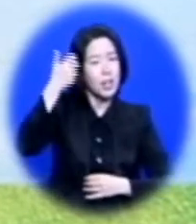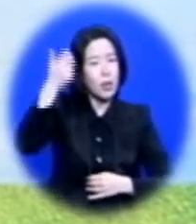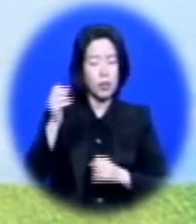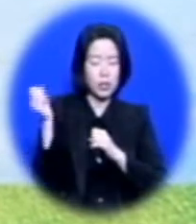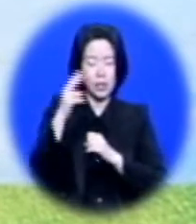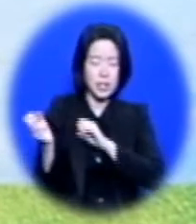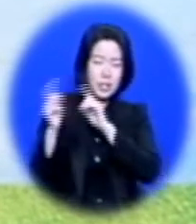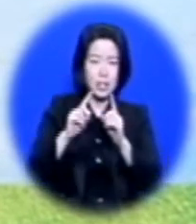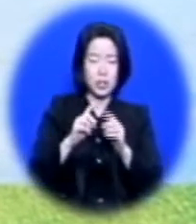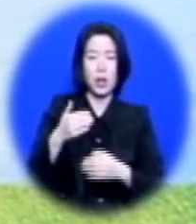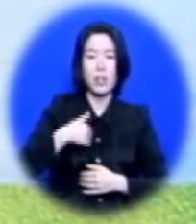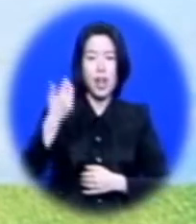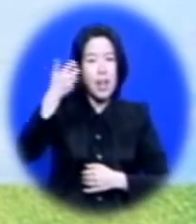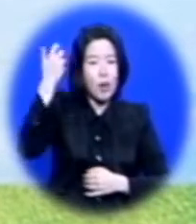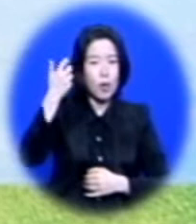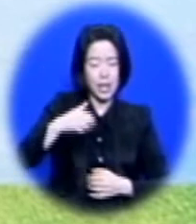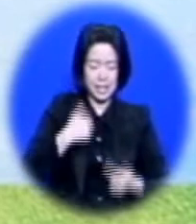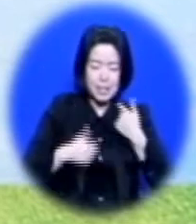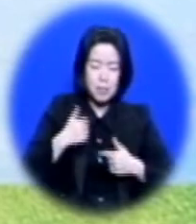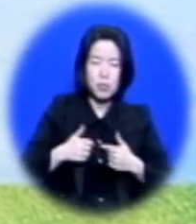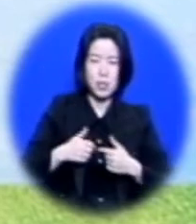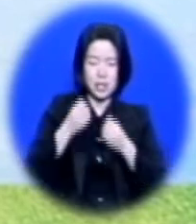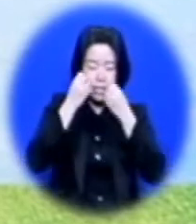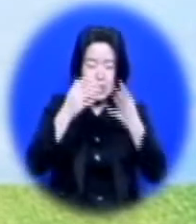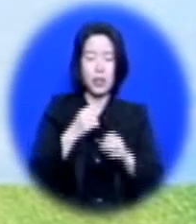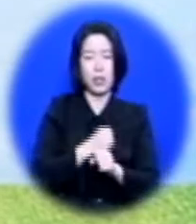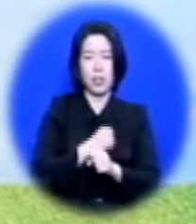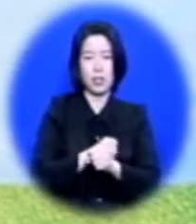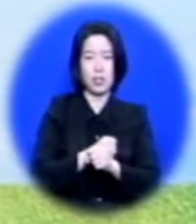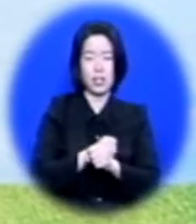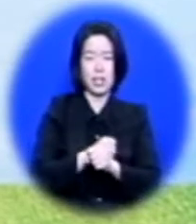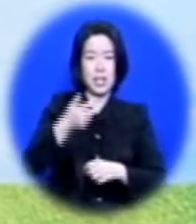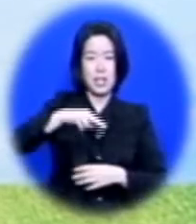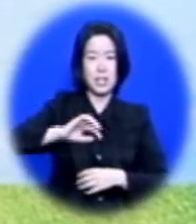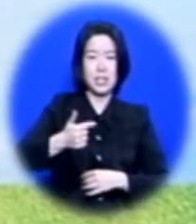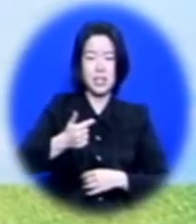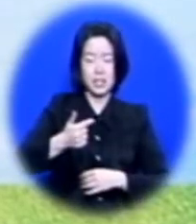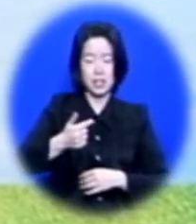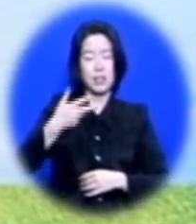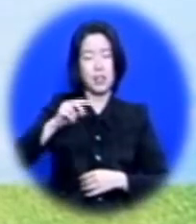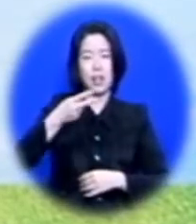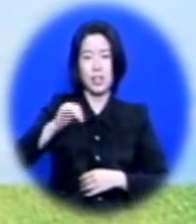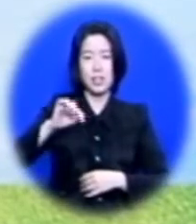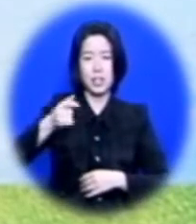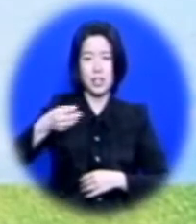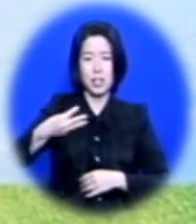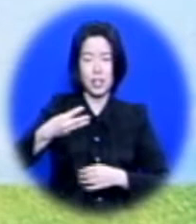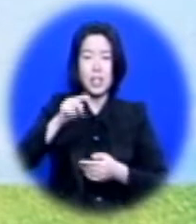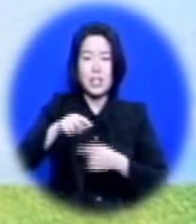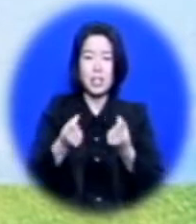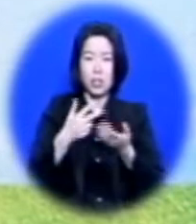내 구원의 기쁨 을 새롭게 하셨습니다 진단이 이렇게 주님을 만나요 그리고